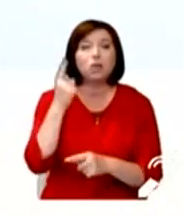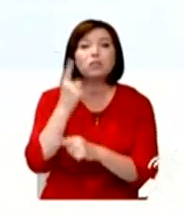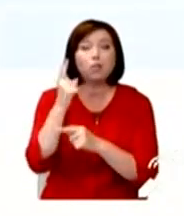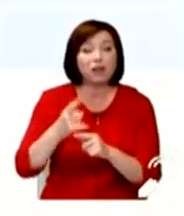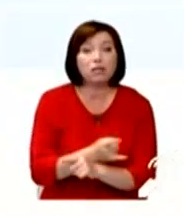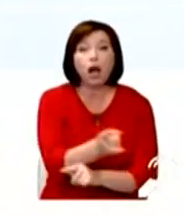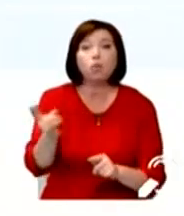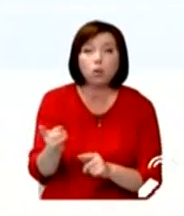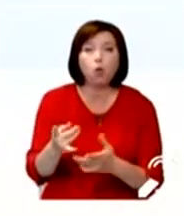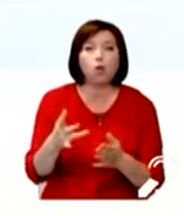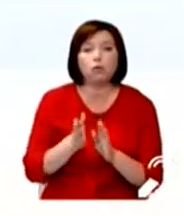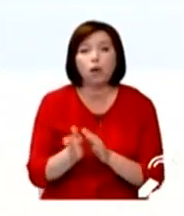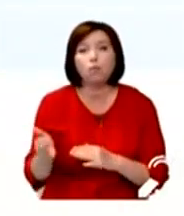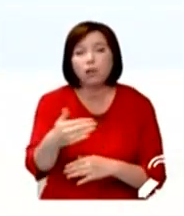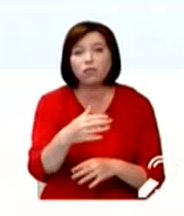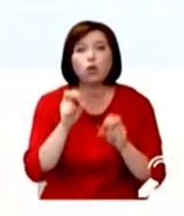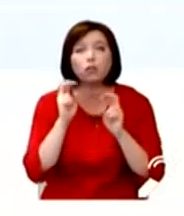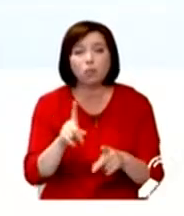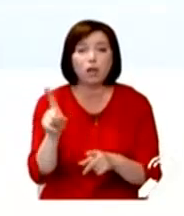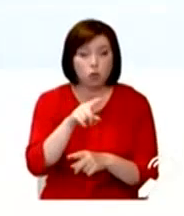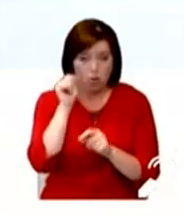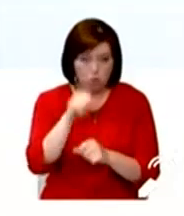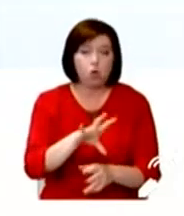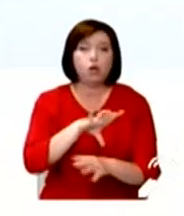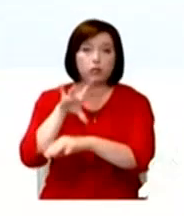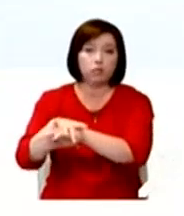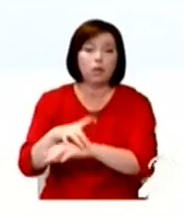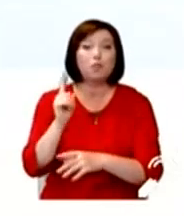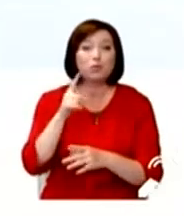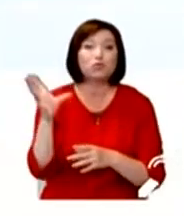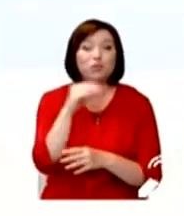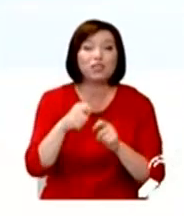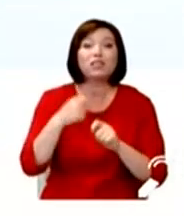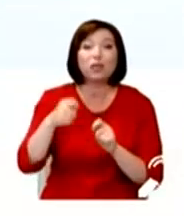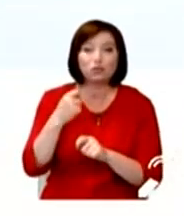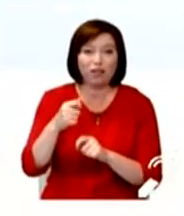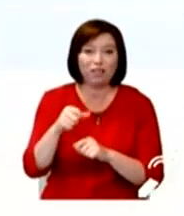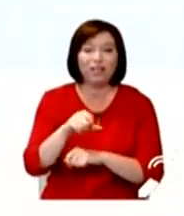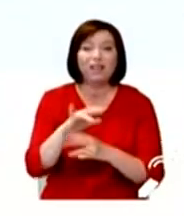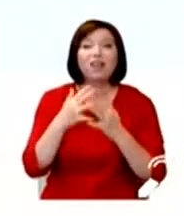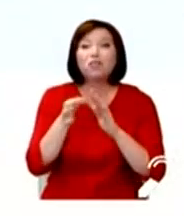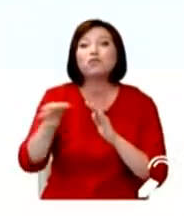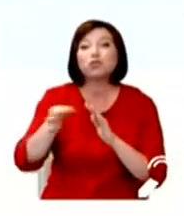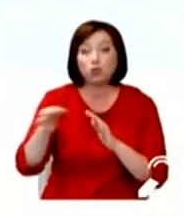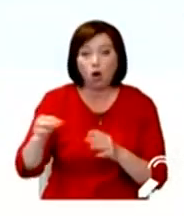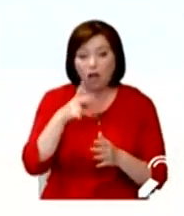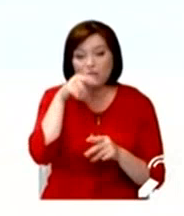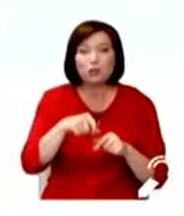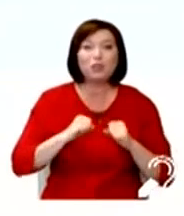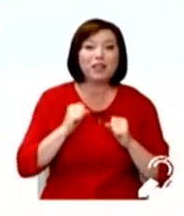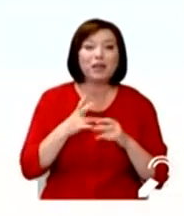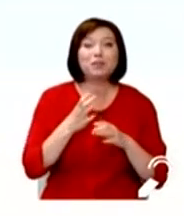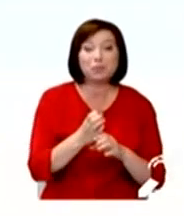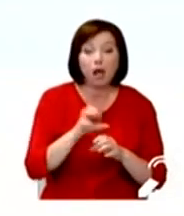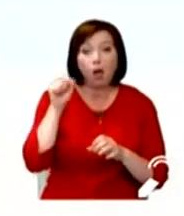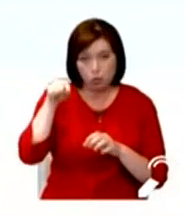interzise, în curbele periculoase, în zona de acțiune a marcajului rutier linia continuă. Drona fixează inclusiv și